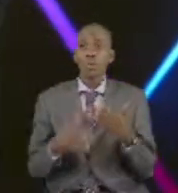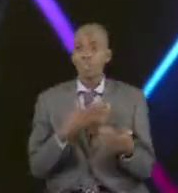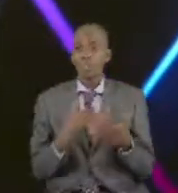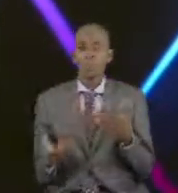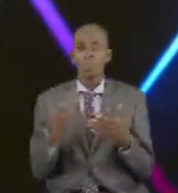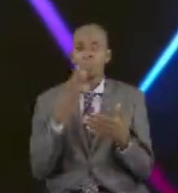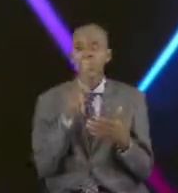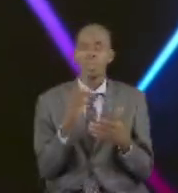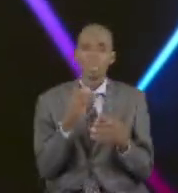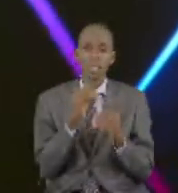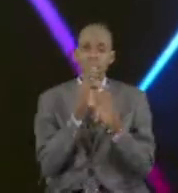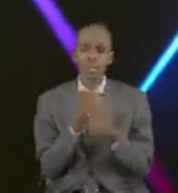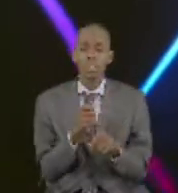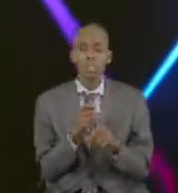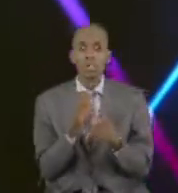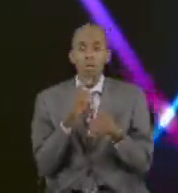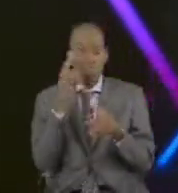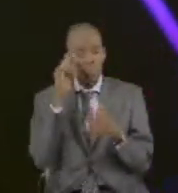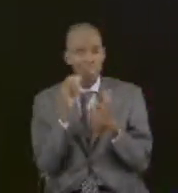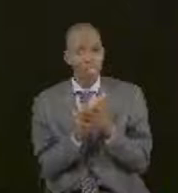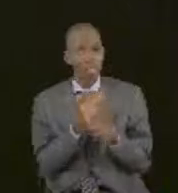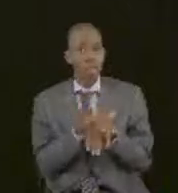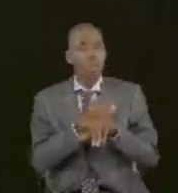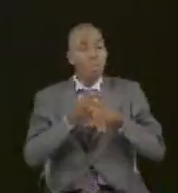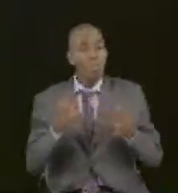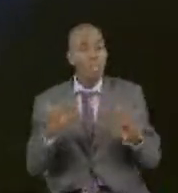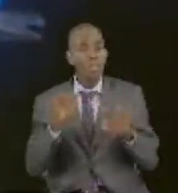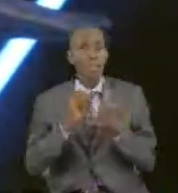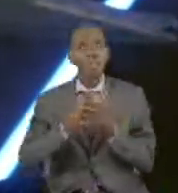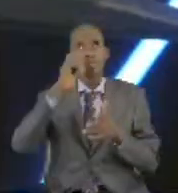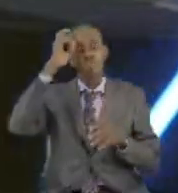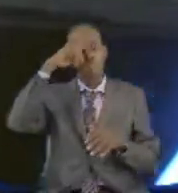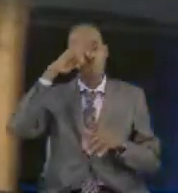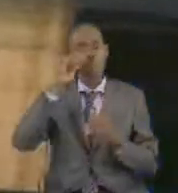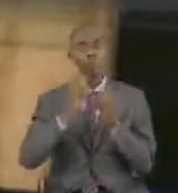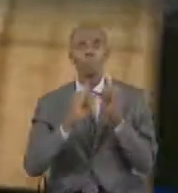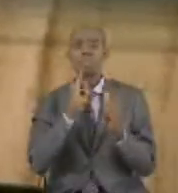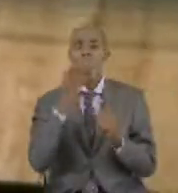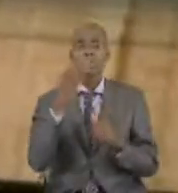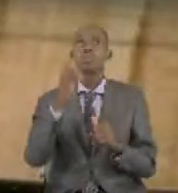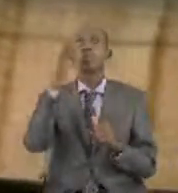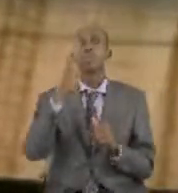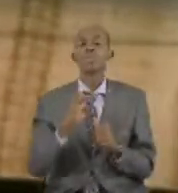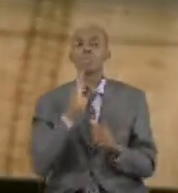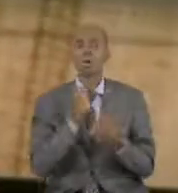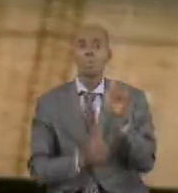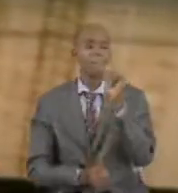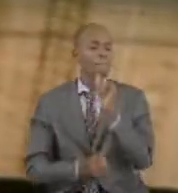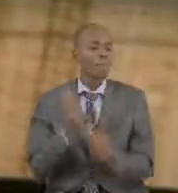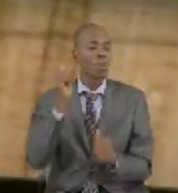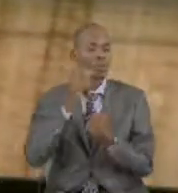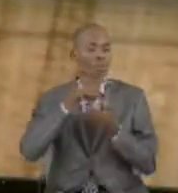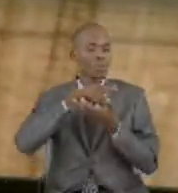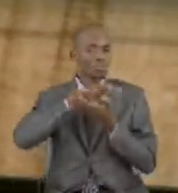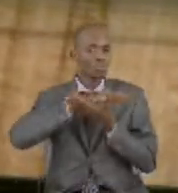avancez pour cette tromperie, mais la sagesse qui vient de Dieu, Elle est d'abord pure, la sagesse d'en